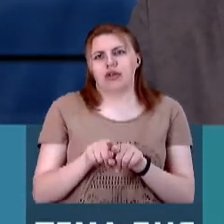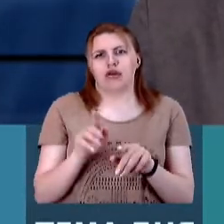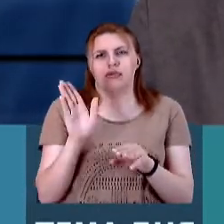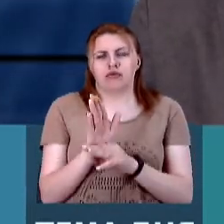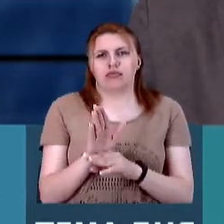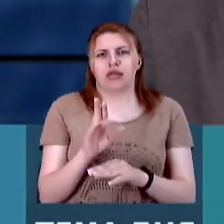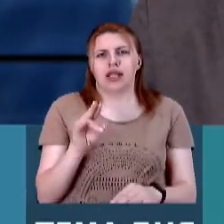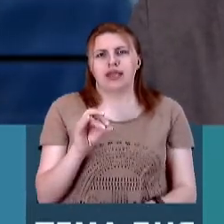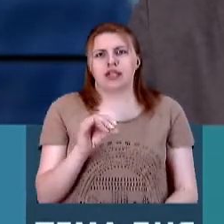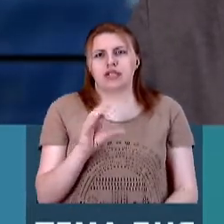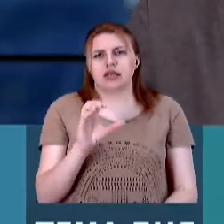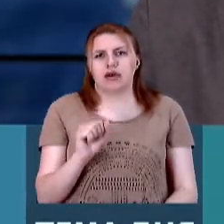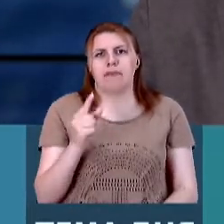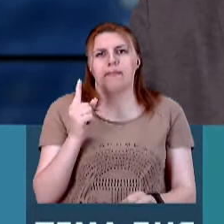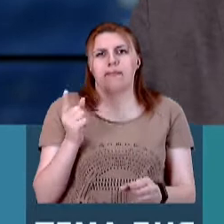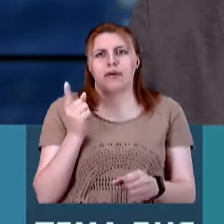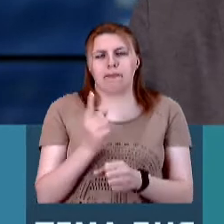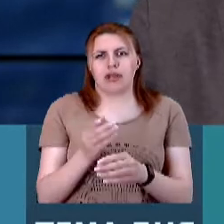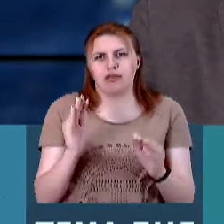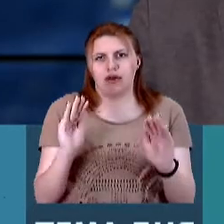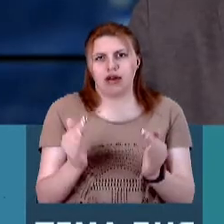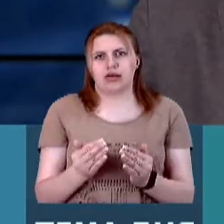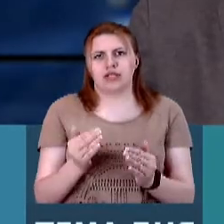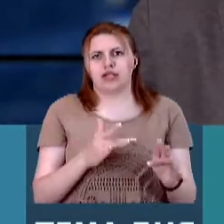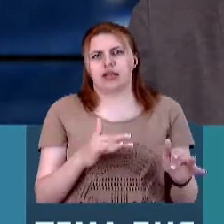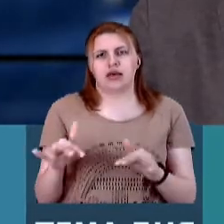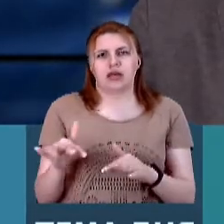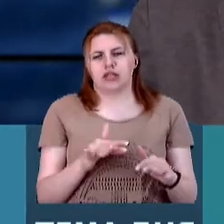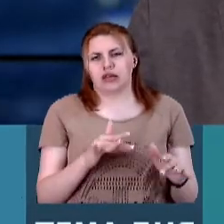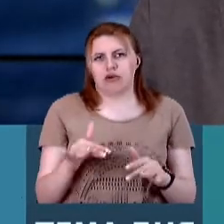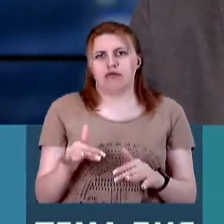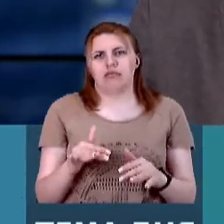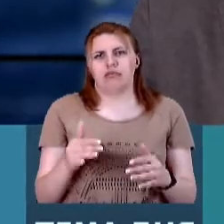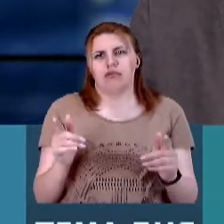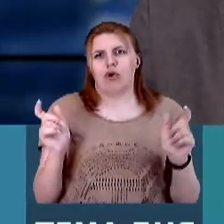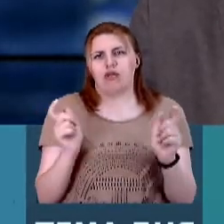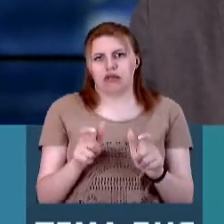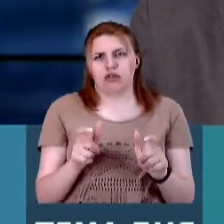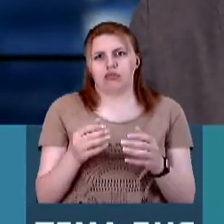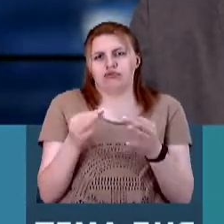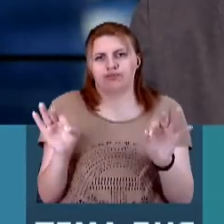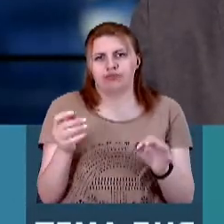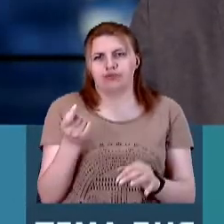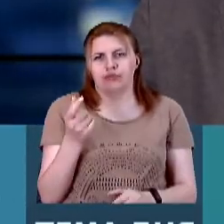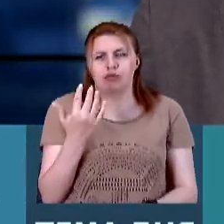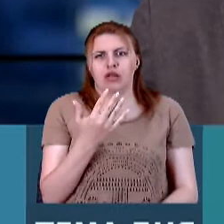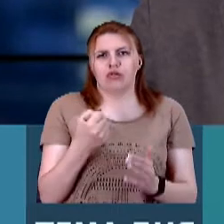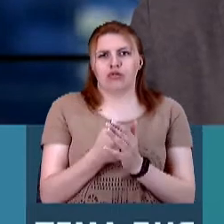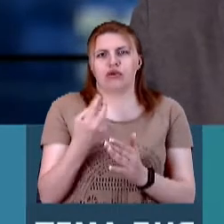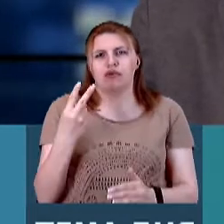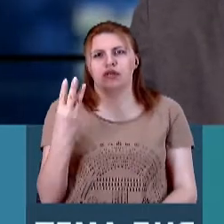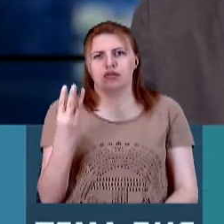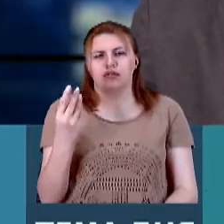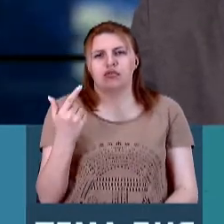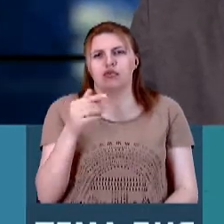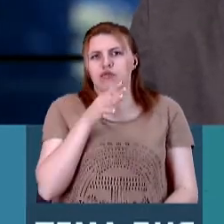Дениса Пушиліна припиняється дія обмежувальних заходів на території самопроголошеної республіки з 5 до 23 години сьогоднішнього